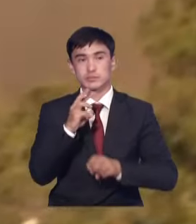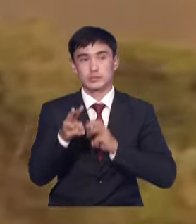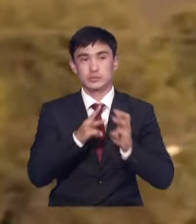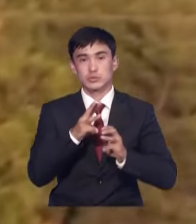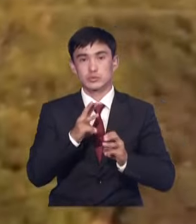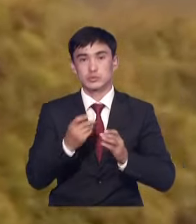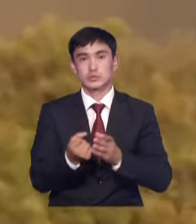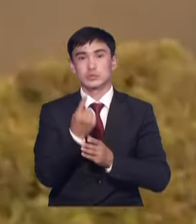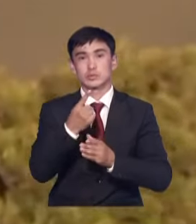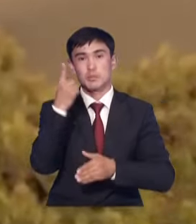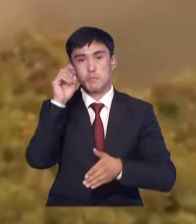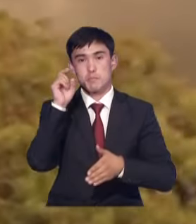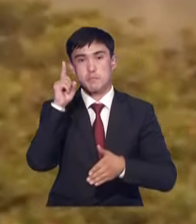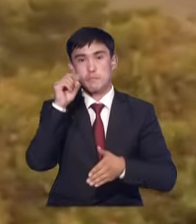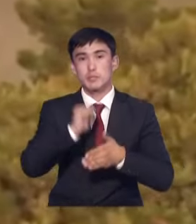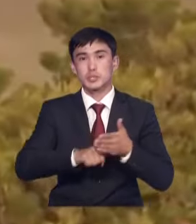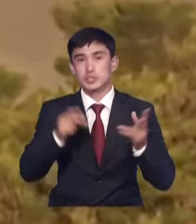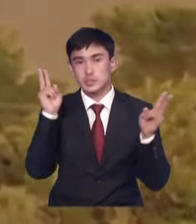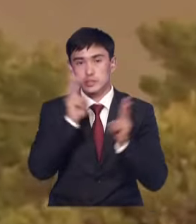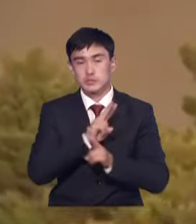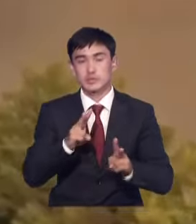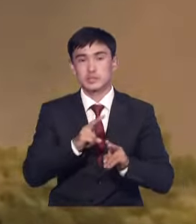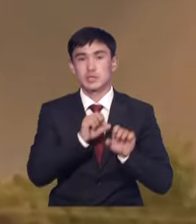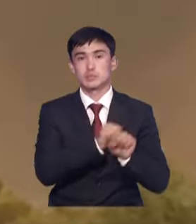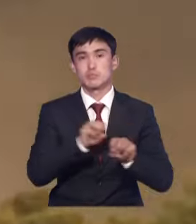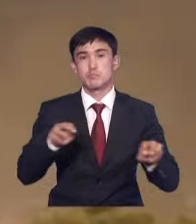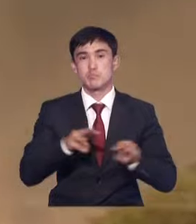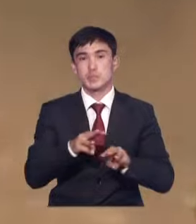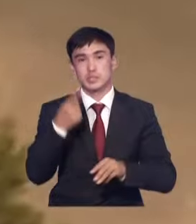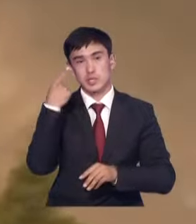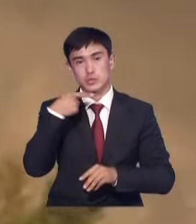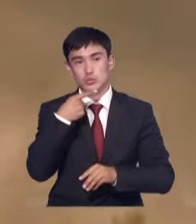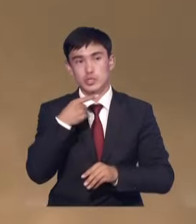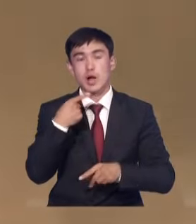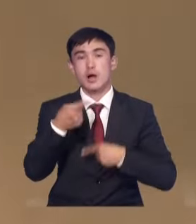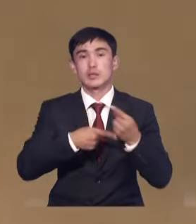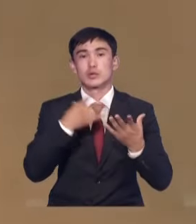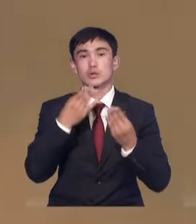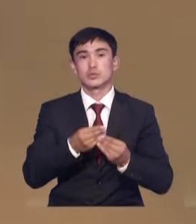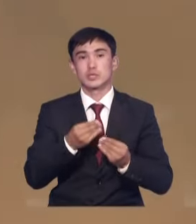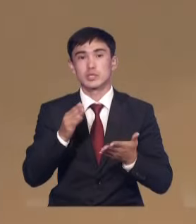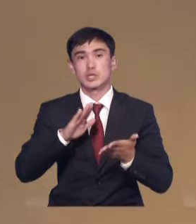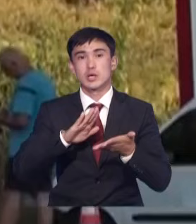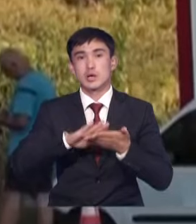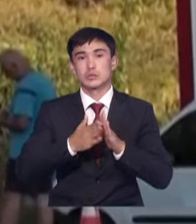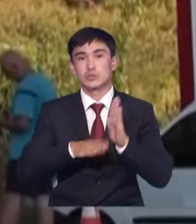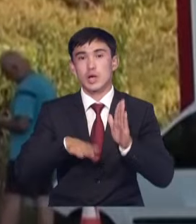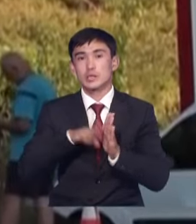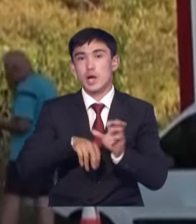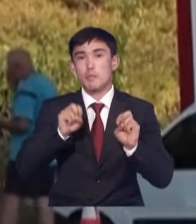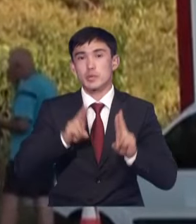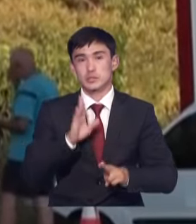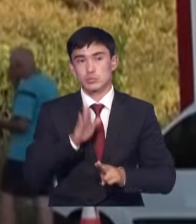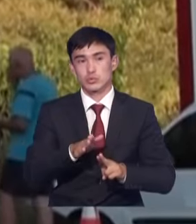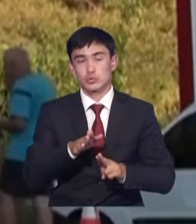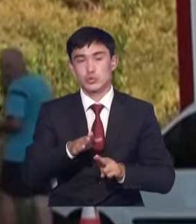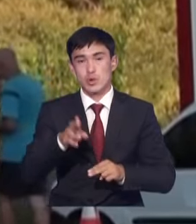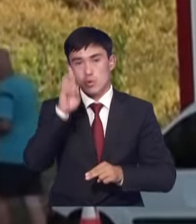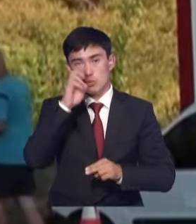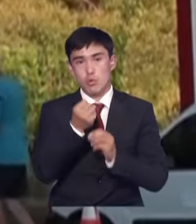шығу себебі әлі белгісіз. Елдегі азаматтық қорғаныс қызметі өкілдерінің айтуынша, алдағы күндері жағдай аса қауіпті болады. Грек үкіметі